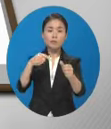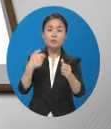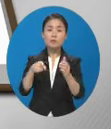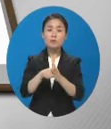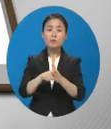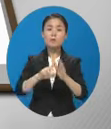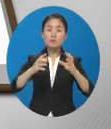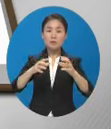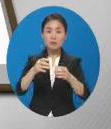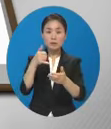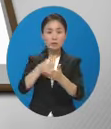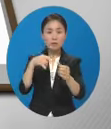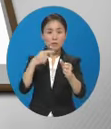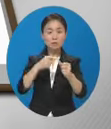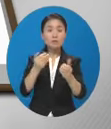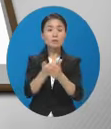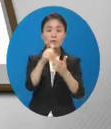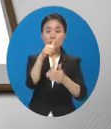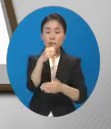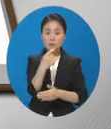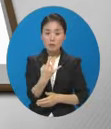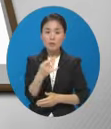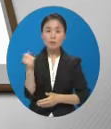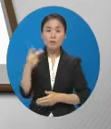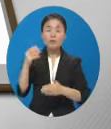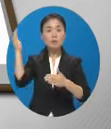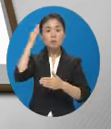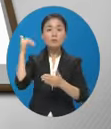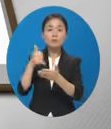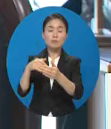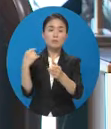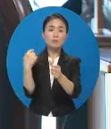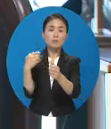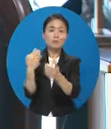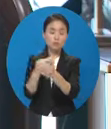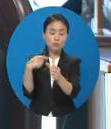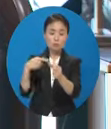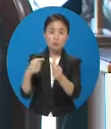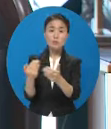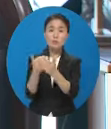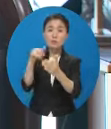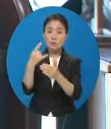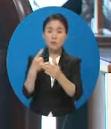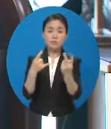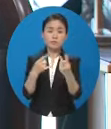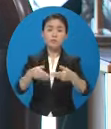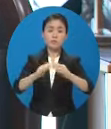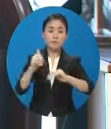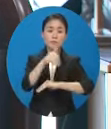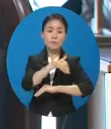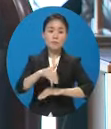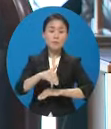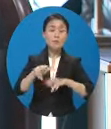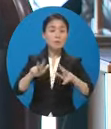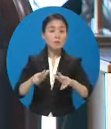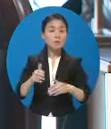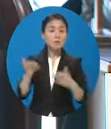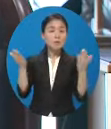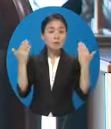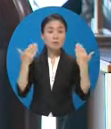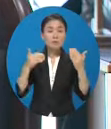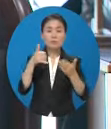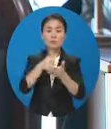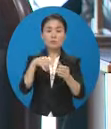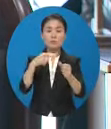진흥위원회와 한국인성교육 진흥원도 신설하도록 했습니다 앞으로 학교에서 인성 교육이